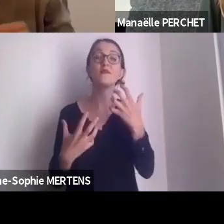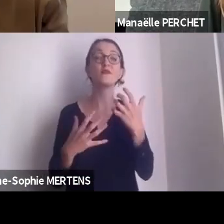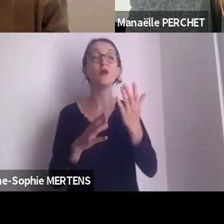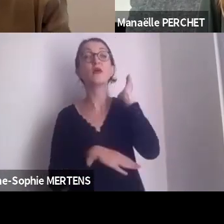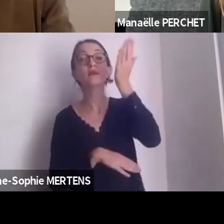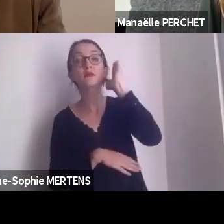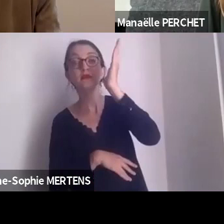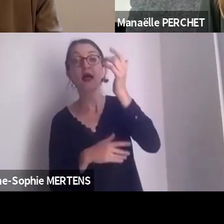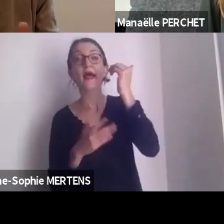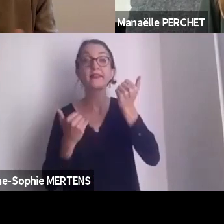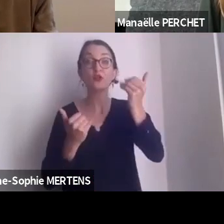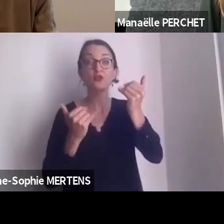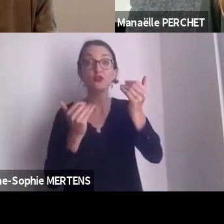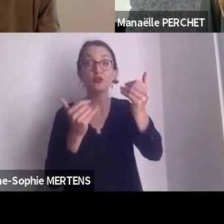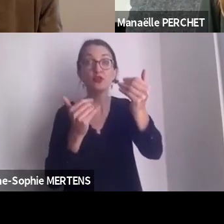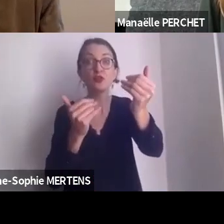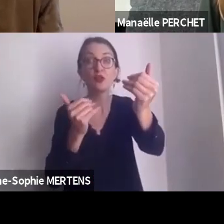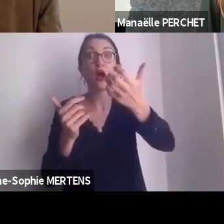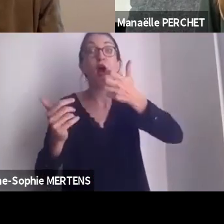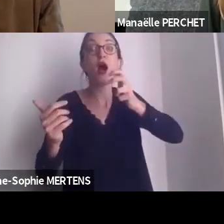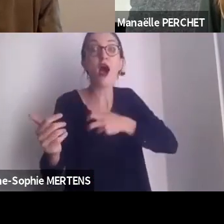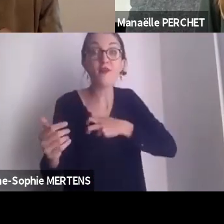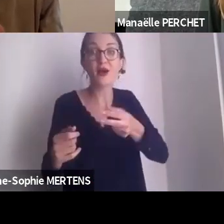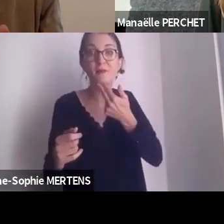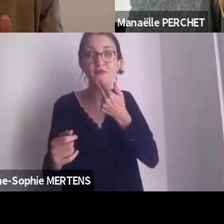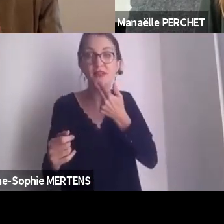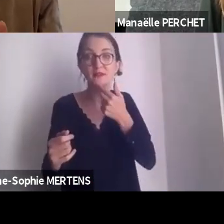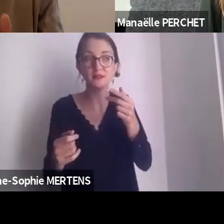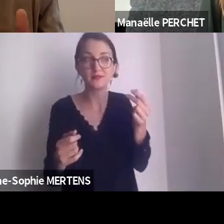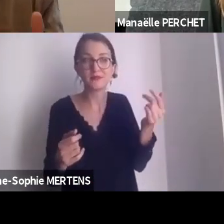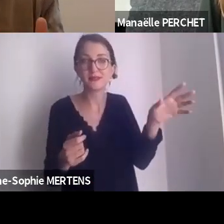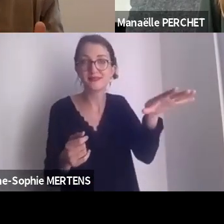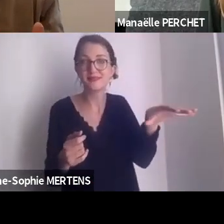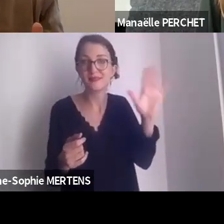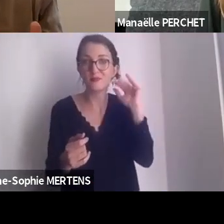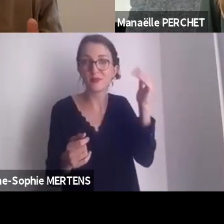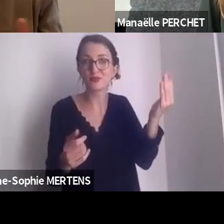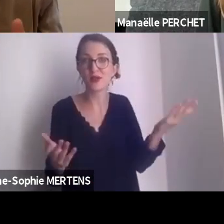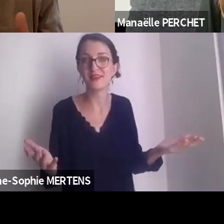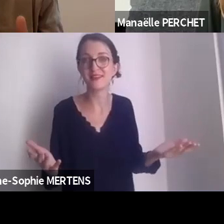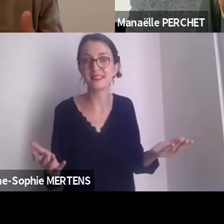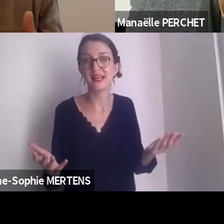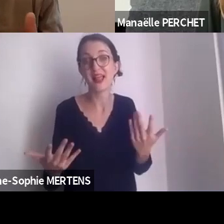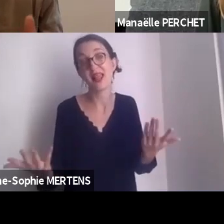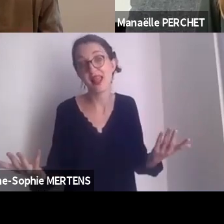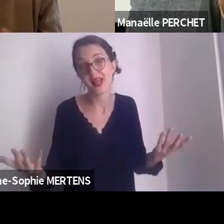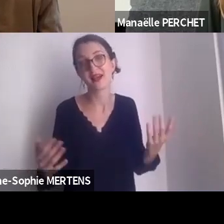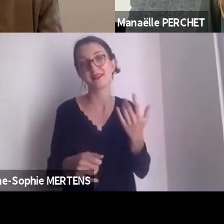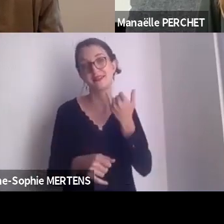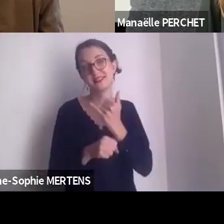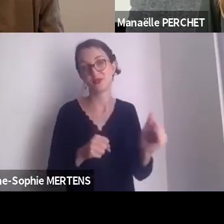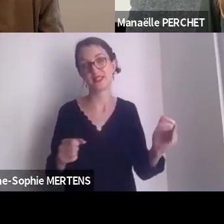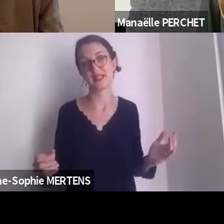n'en a besoin. Donc ça ne sert à rien en fait. Donc n'hésitez pas à avancer, même si vous n'êtes pas complètement